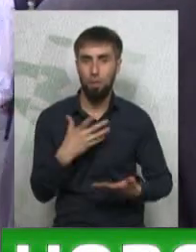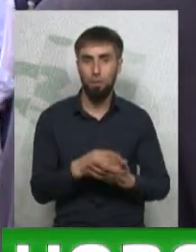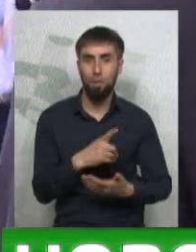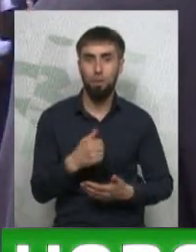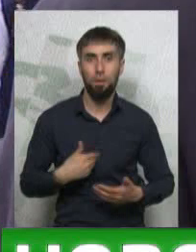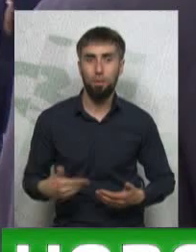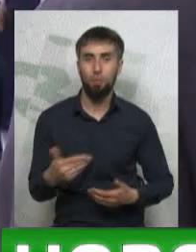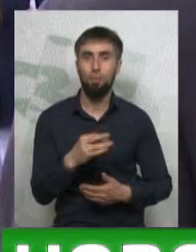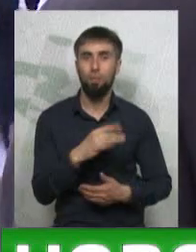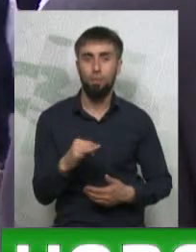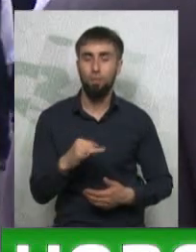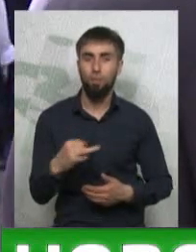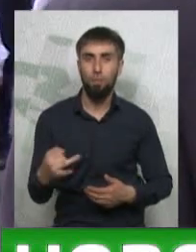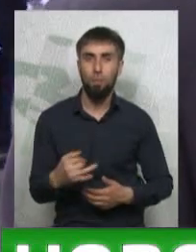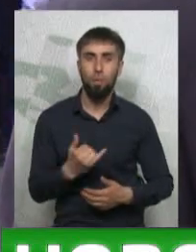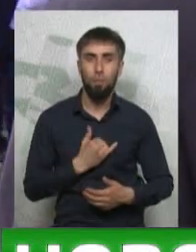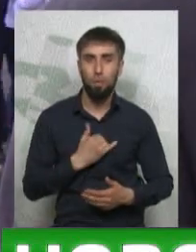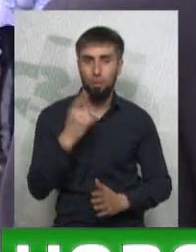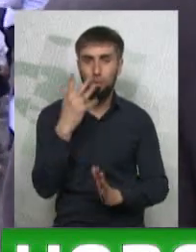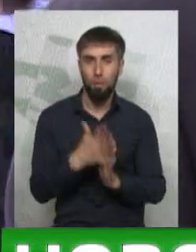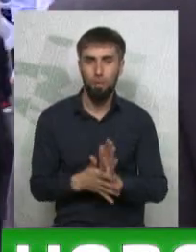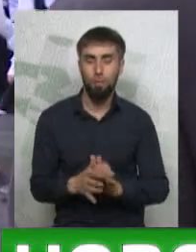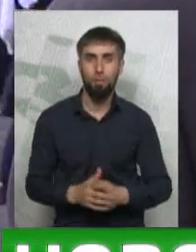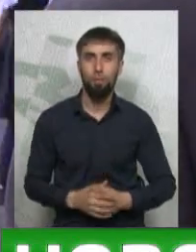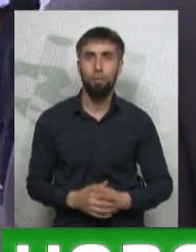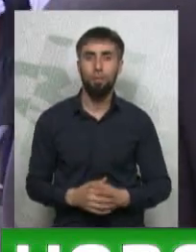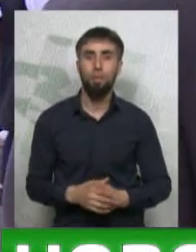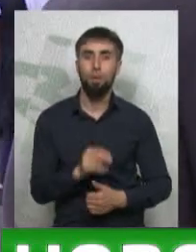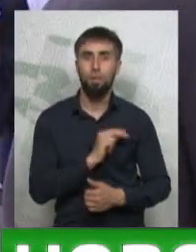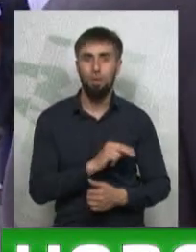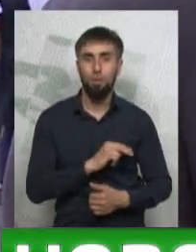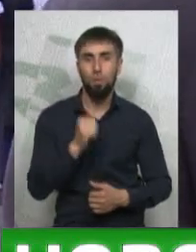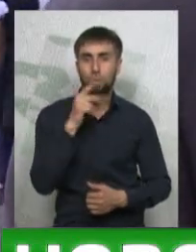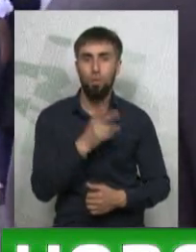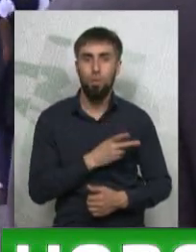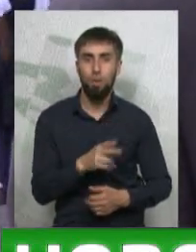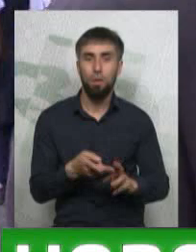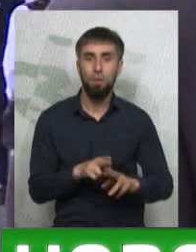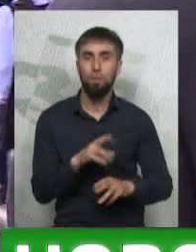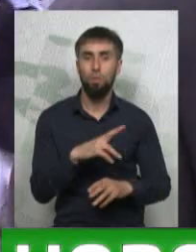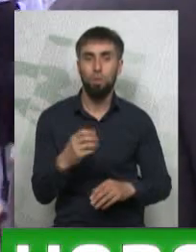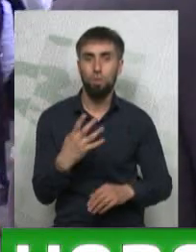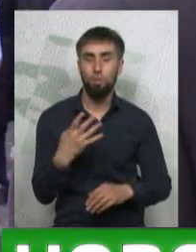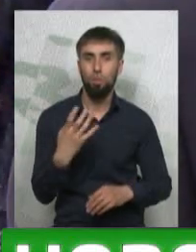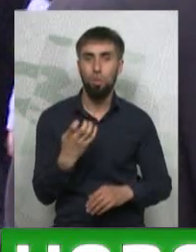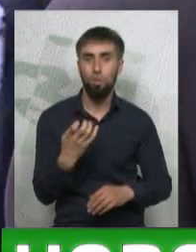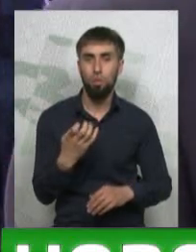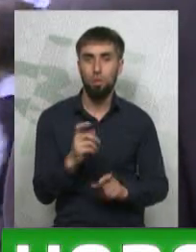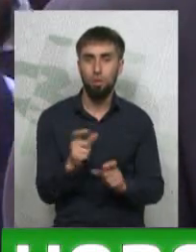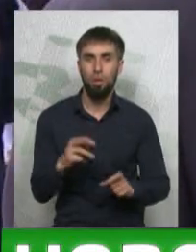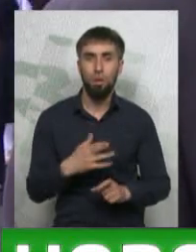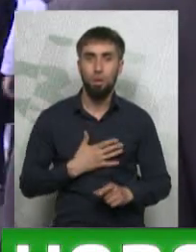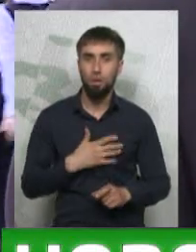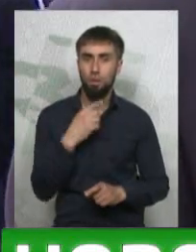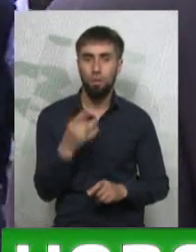нас. И у нас, понимаете, вот сотрудники, которые погибли, это более 400 человек. Для